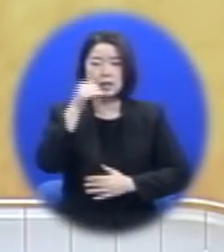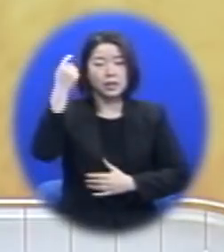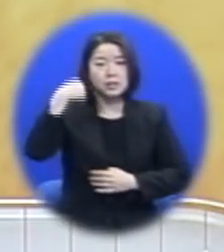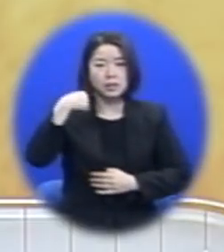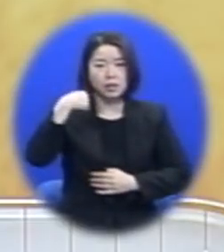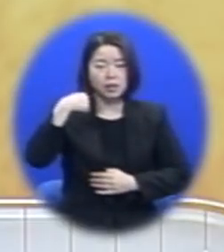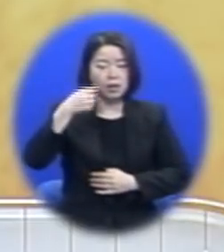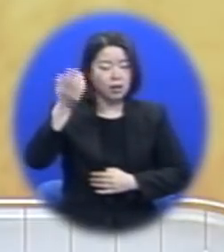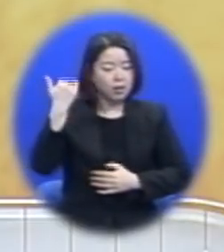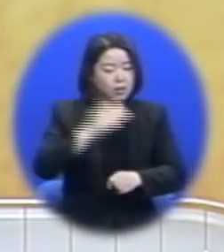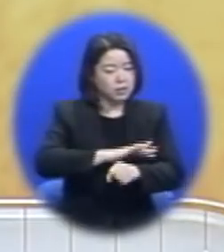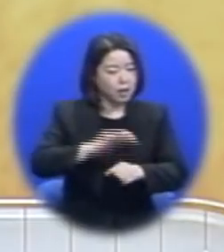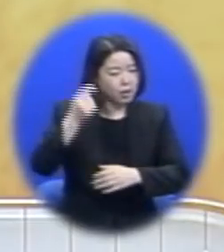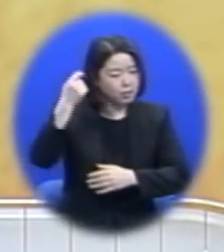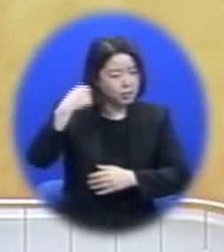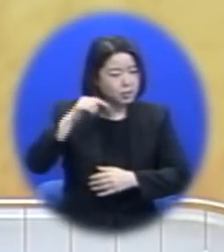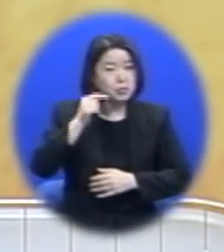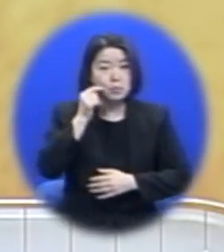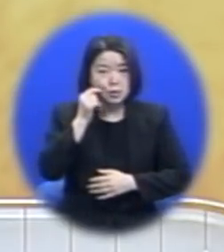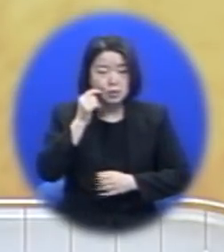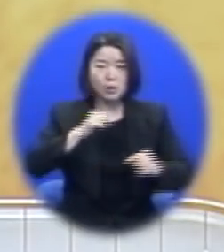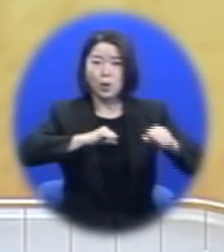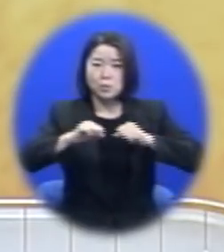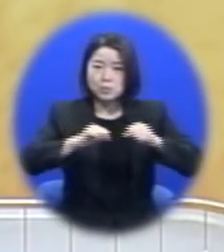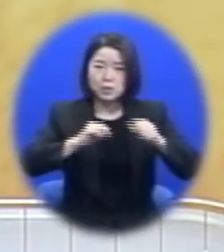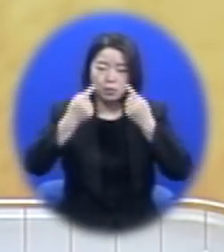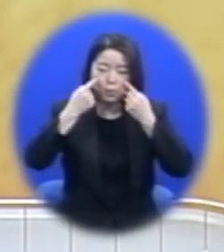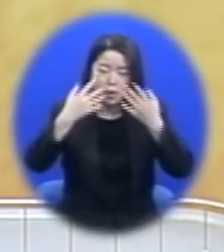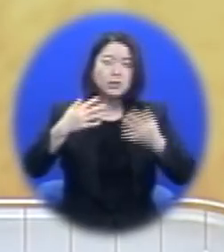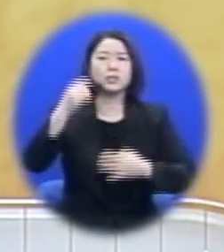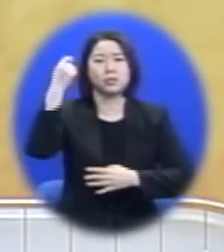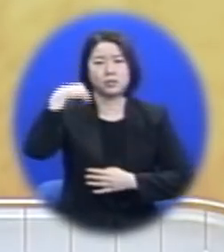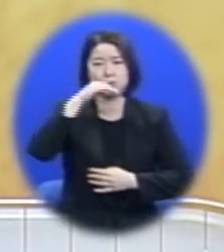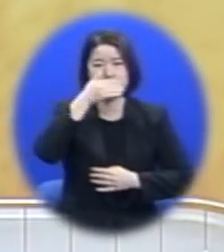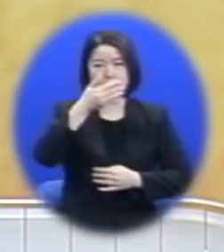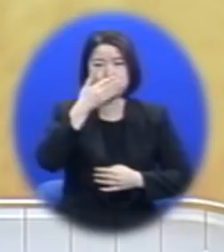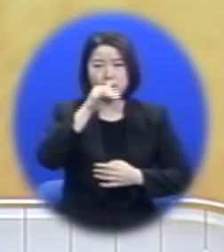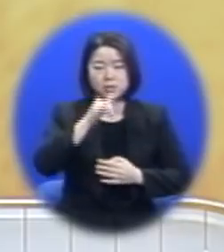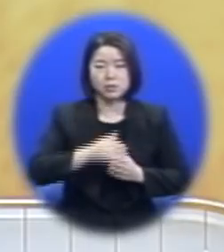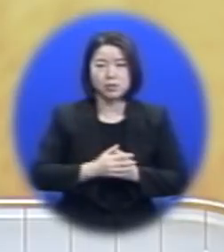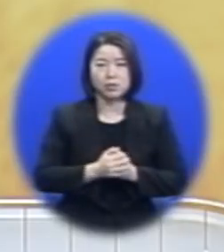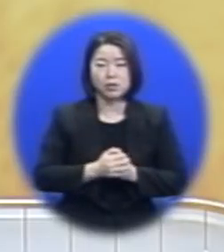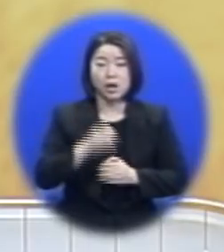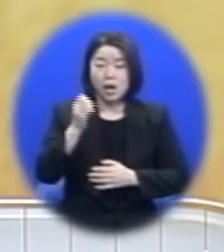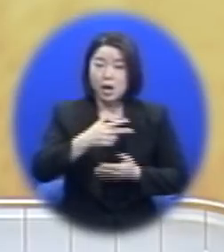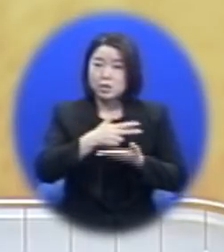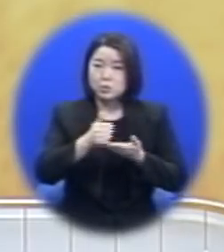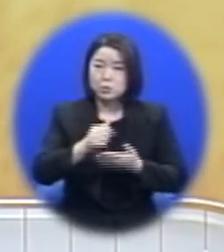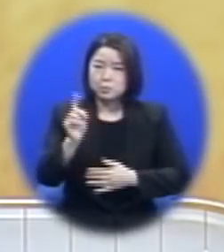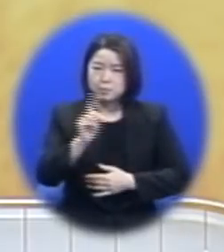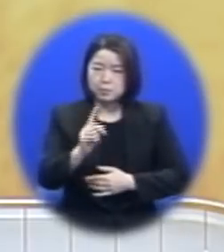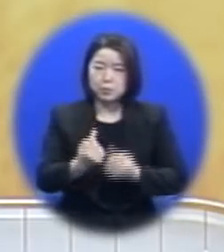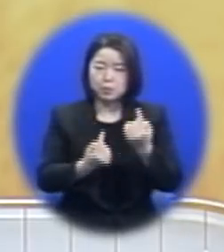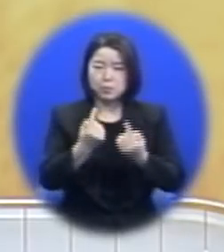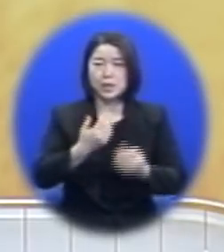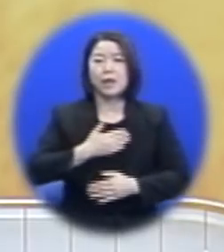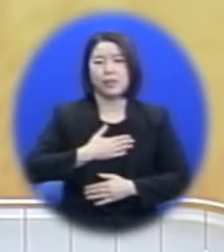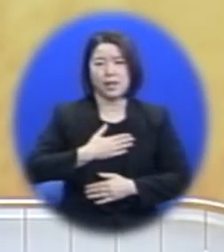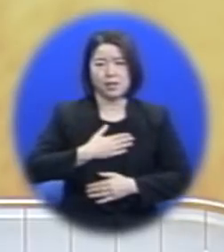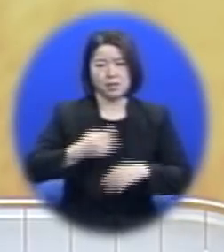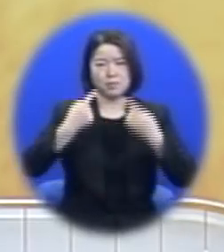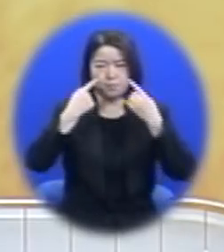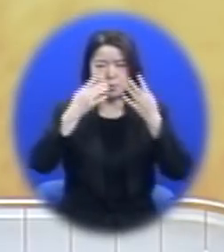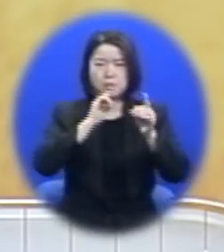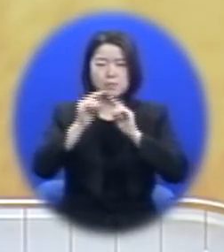느끼지 못했던 아이의 움직임이 확실하게 느껴졌던 것입니다. 그리고 주님은 무엇보다 나에게